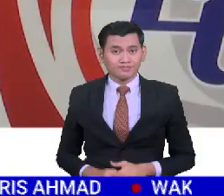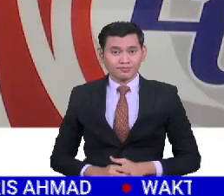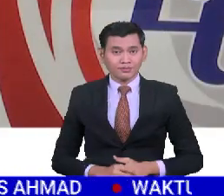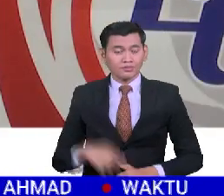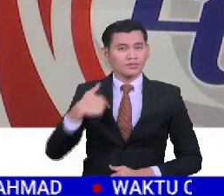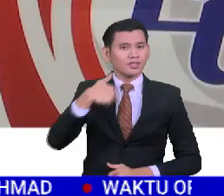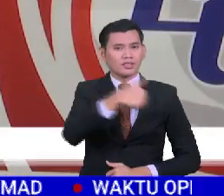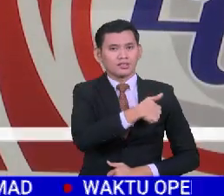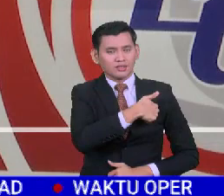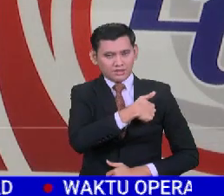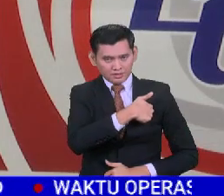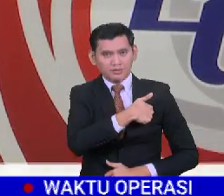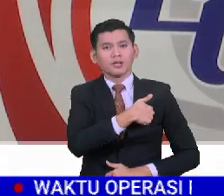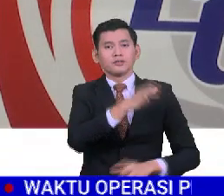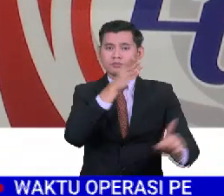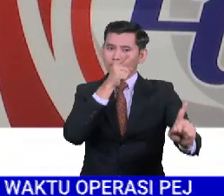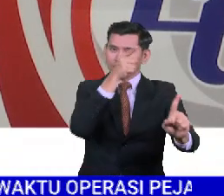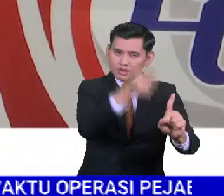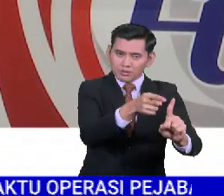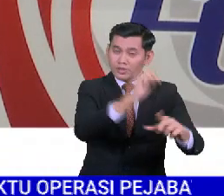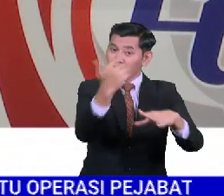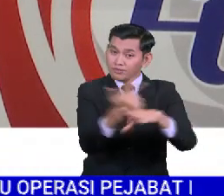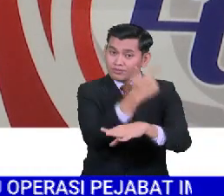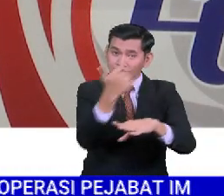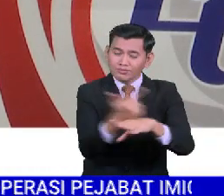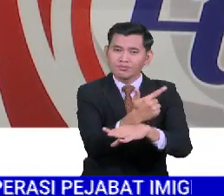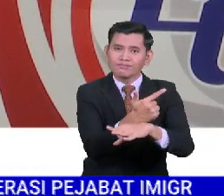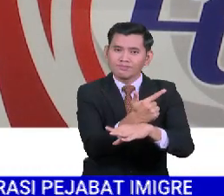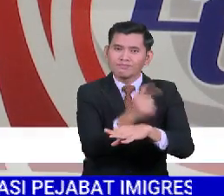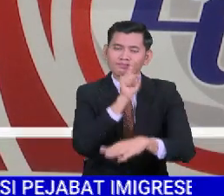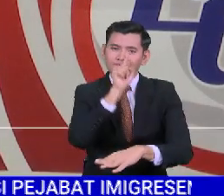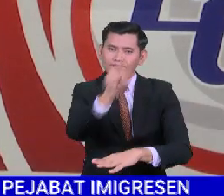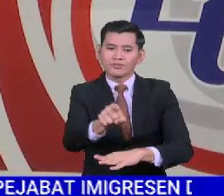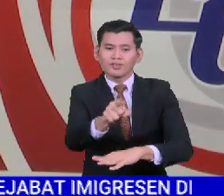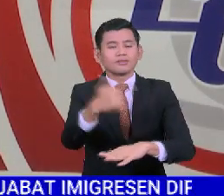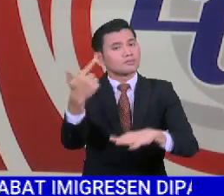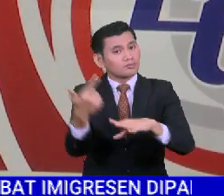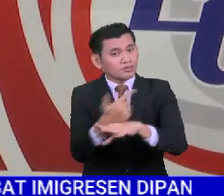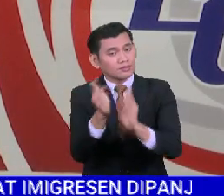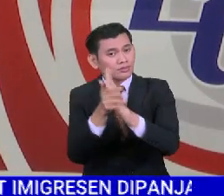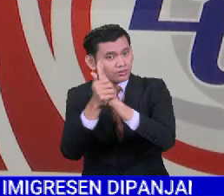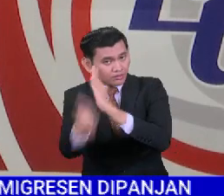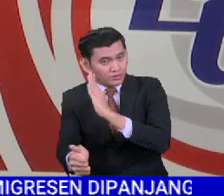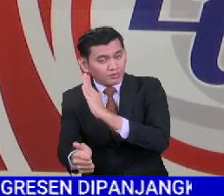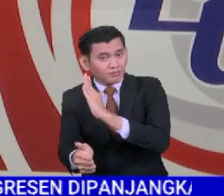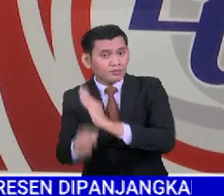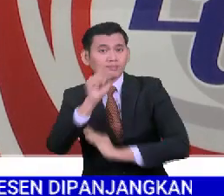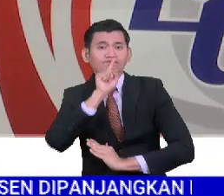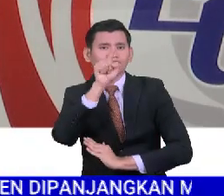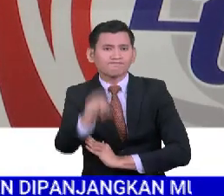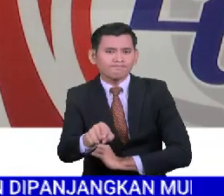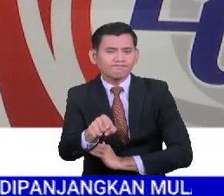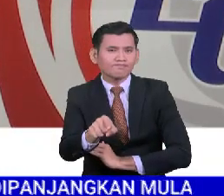Kita fokus kepada skill perantisan, kan? Skill perantisan ni adalah skill yang mana kita orang kata apa,